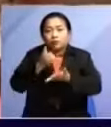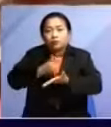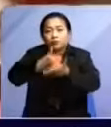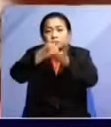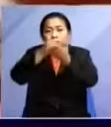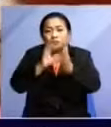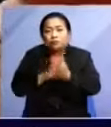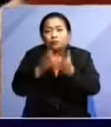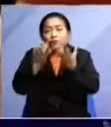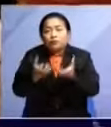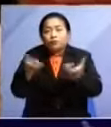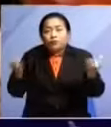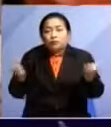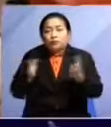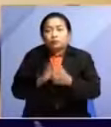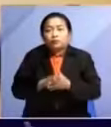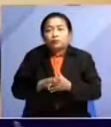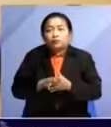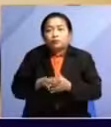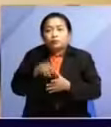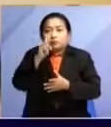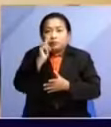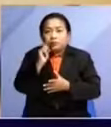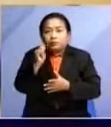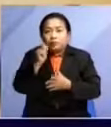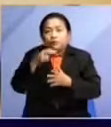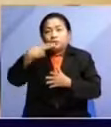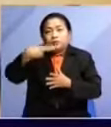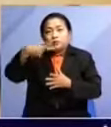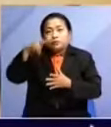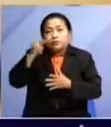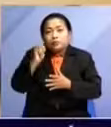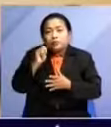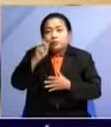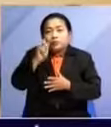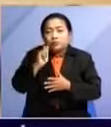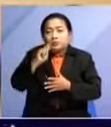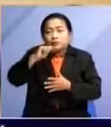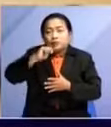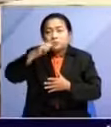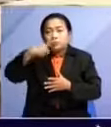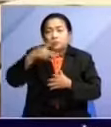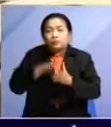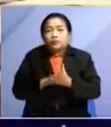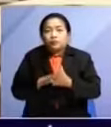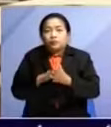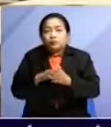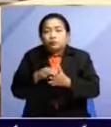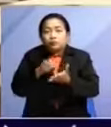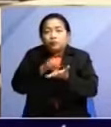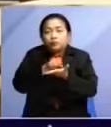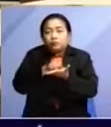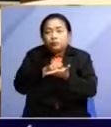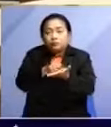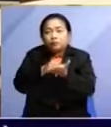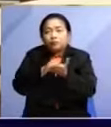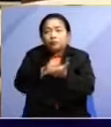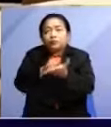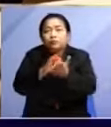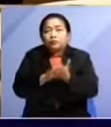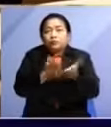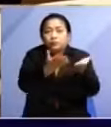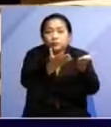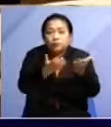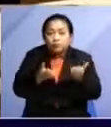ช่วยในสิ่งอำนวยความสะดวกในตำบลหนองหญ้าใส่และพื้นที่ใกล้เคียงในการยืมไปใช้ที่บ้านพร้อมทั้งพัฒนานวัตกรรมเพื่อ